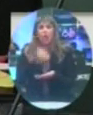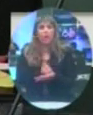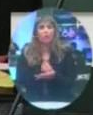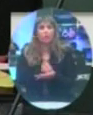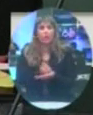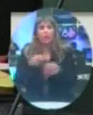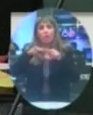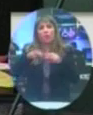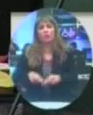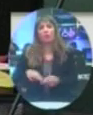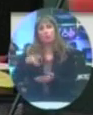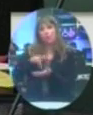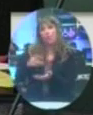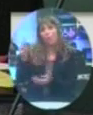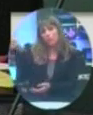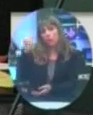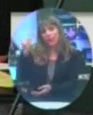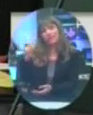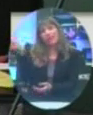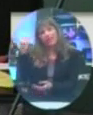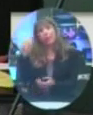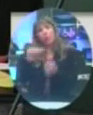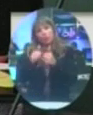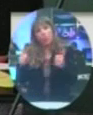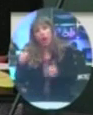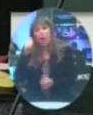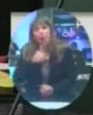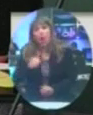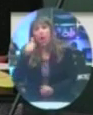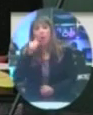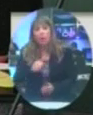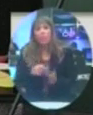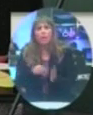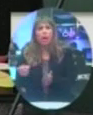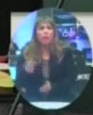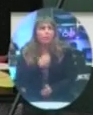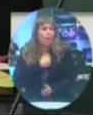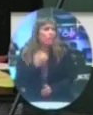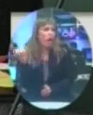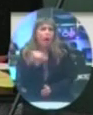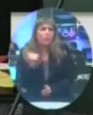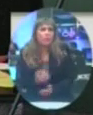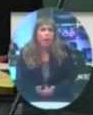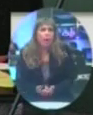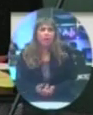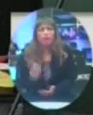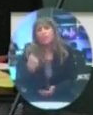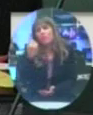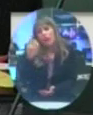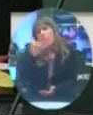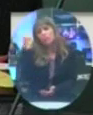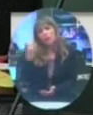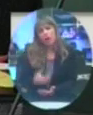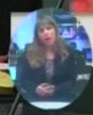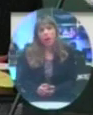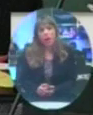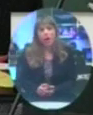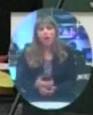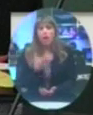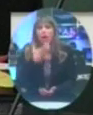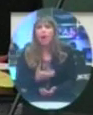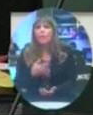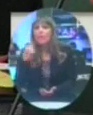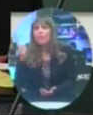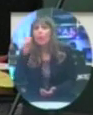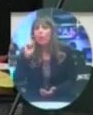באגף התורני וללמוד תורה כל יום, כי הוא כל כך דתי. רק דבר אחד הוא שכח, שהרבנים אמרו לו שהוא צריך